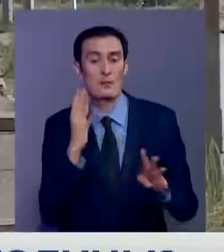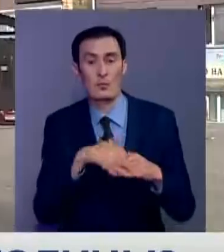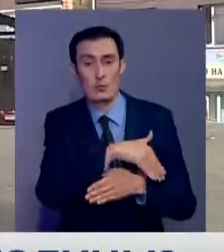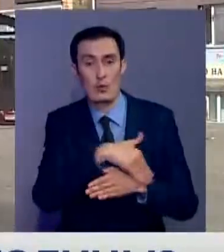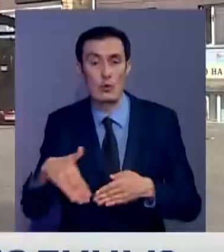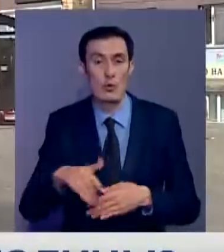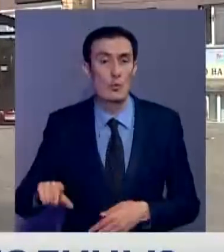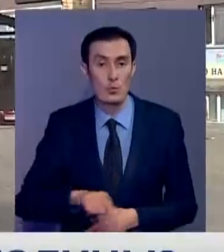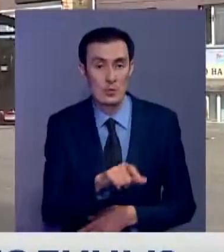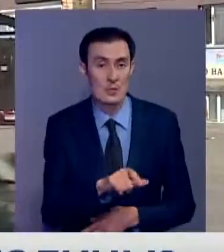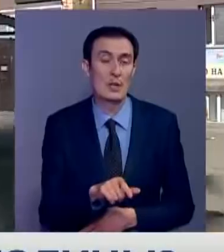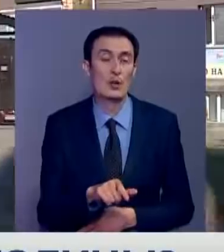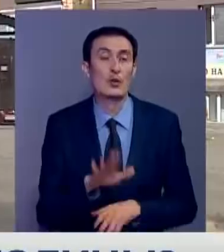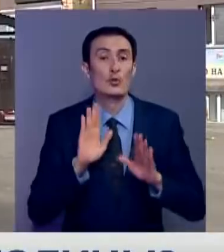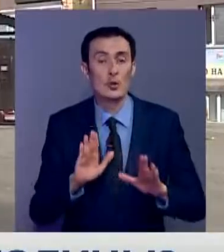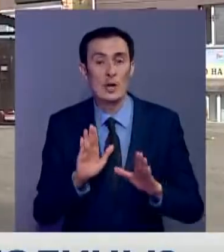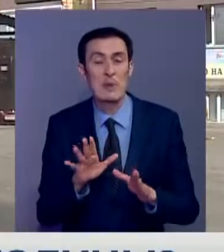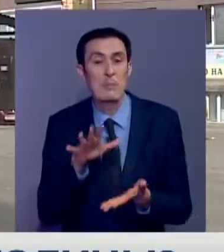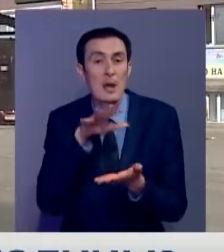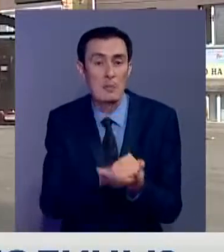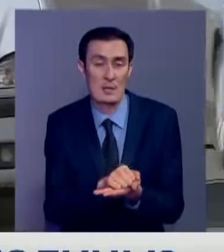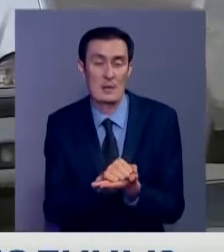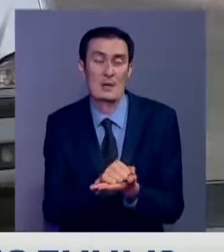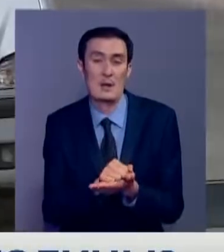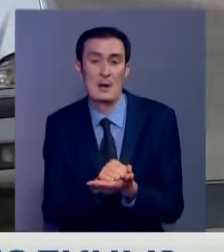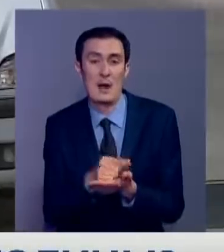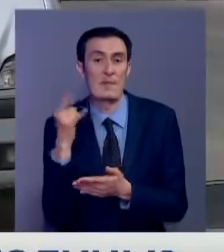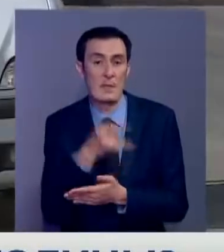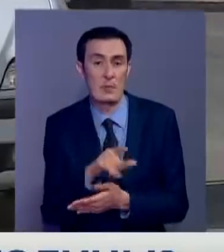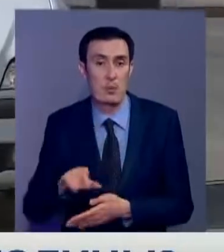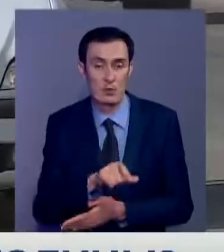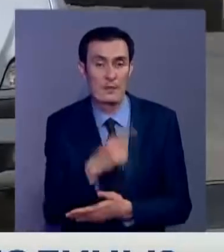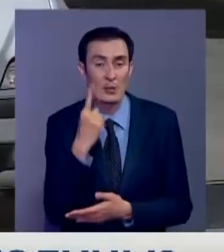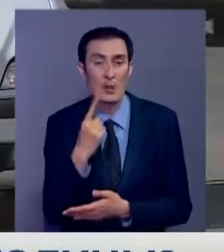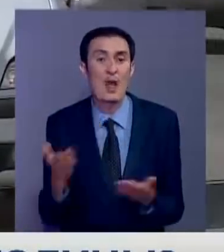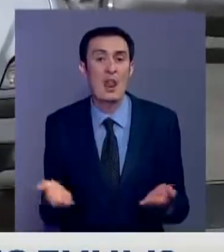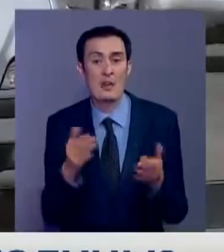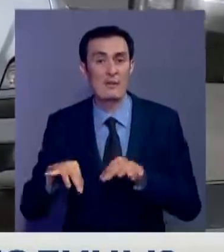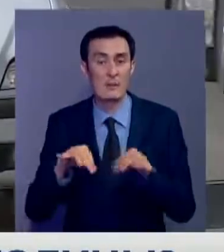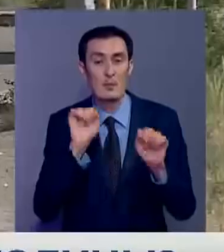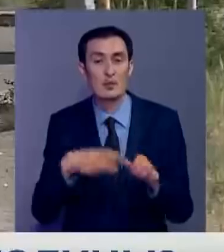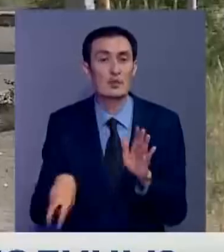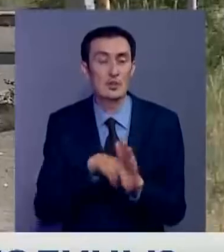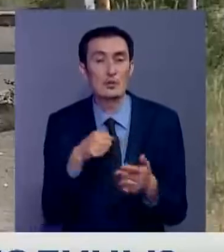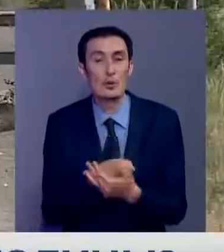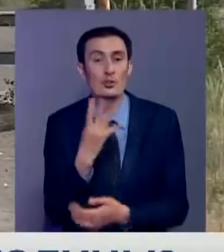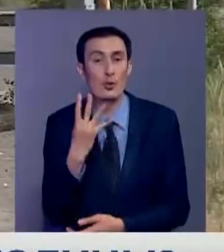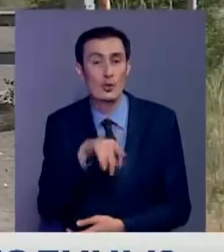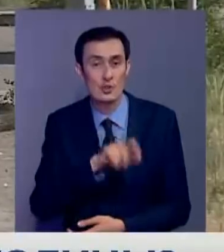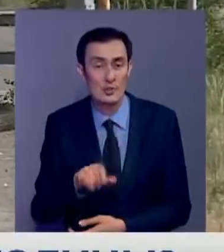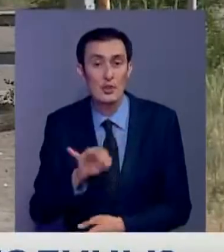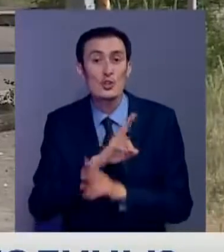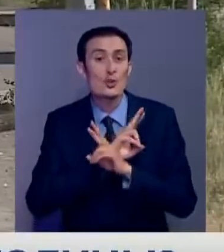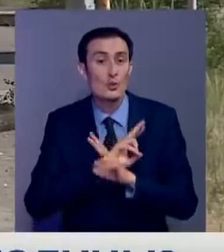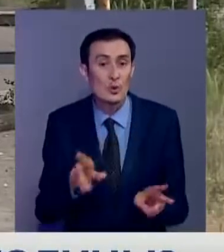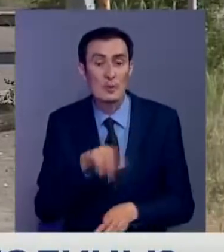вдоль проезжей части, только бы поймать попутный автомобиль. В одну легковую машину может сесть до 4 человек, и